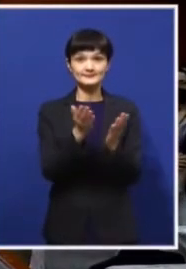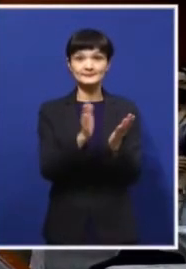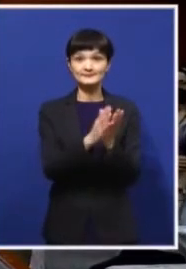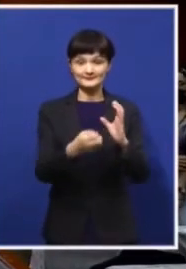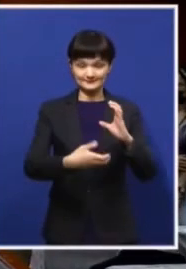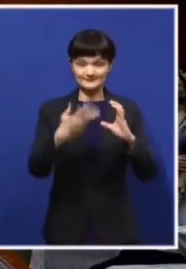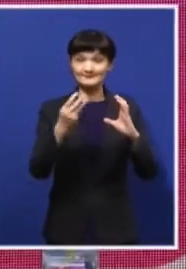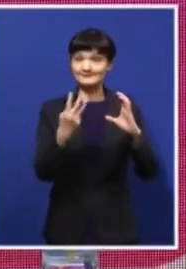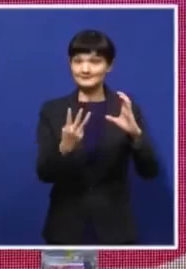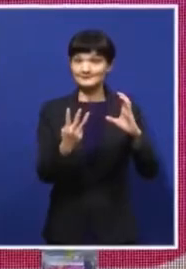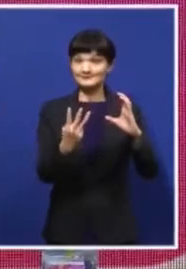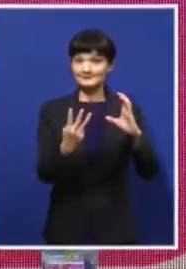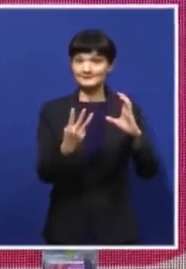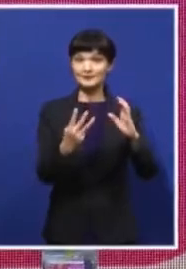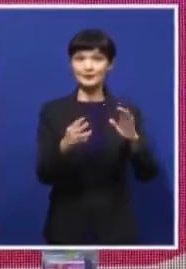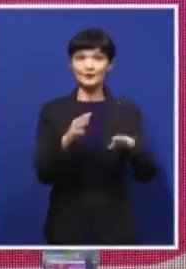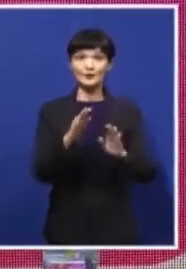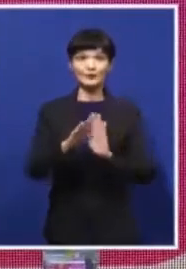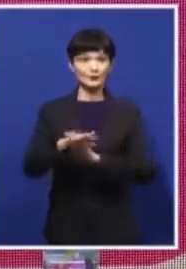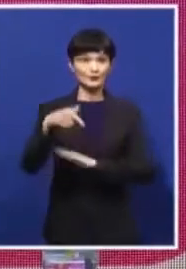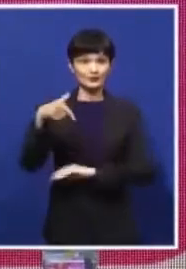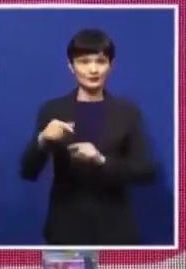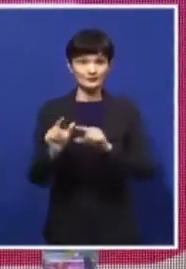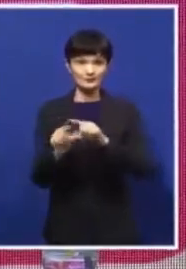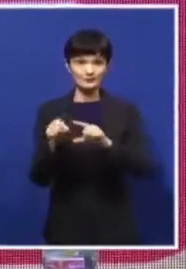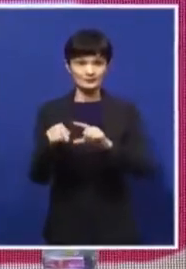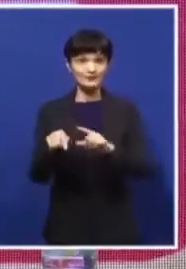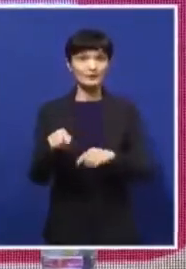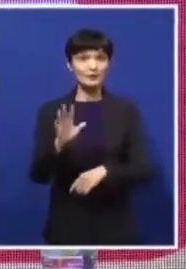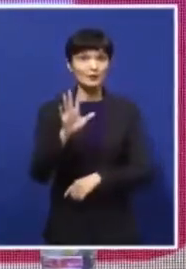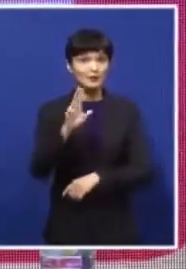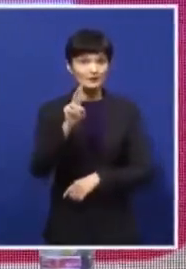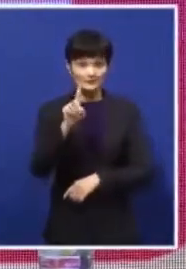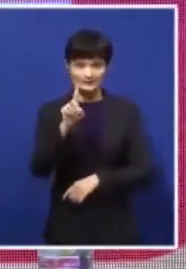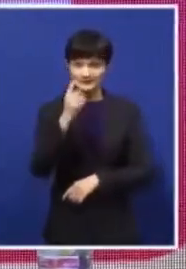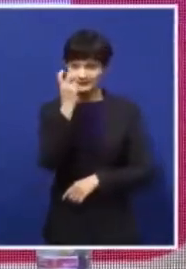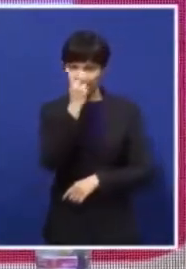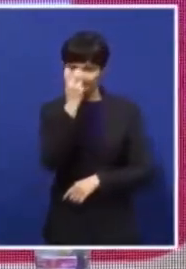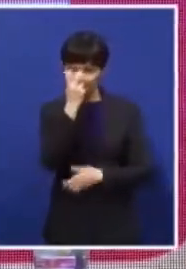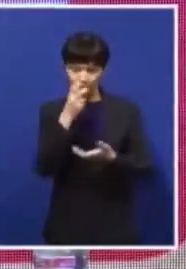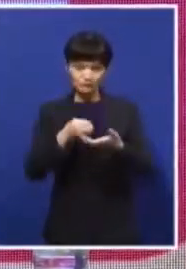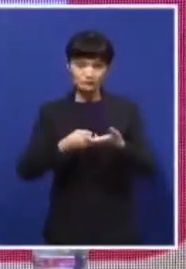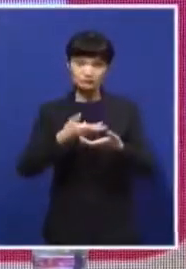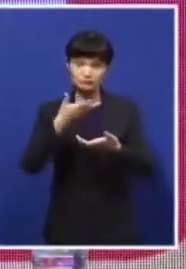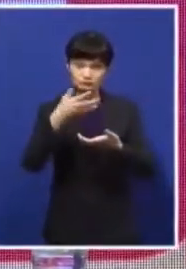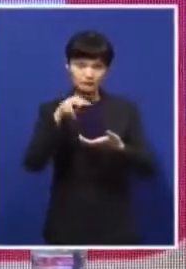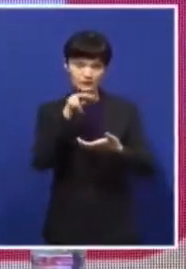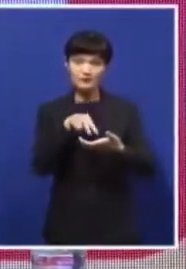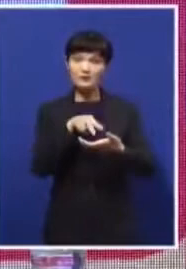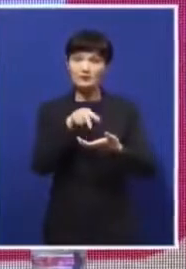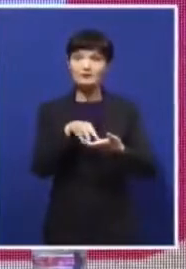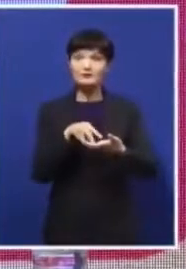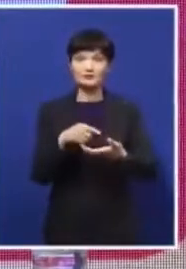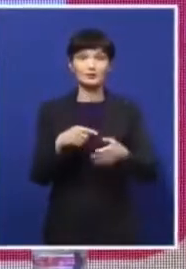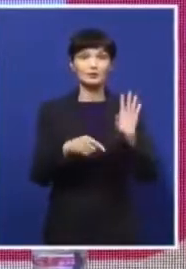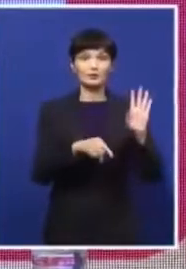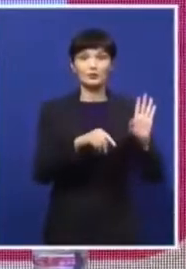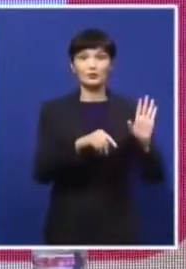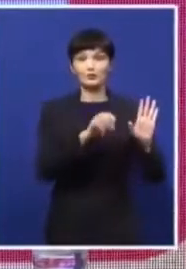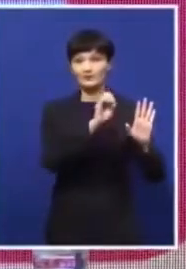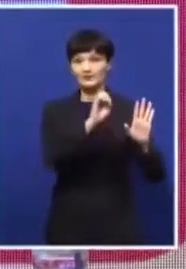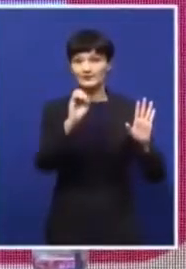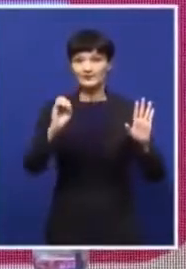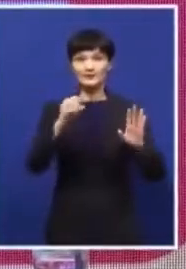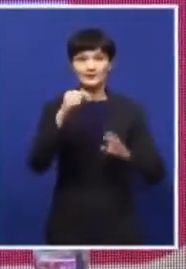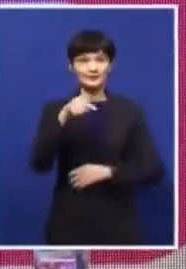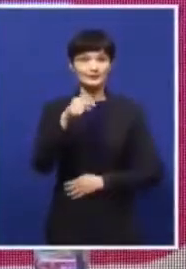下角哦，有查询绑定状况的这个功能，所以我们在就是5000GOVTW 这